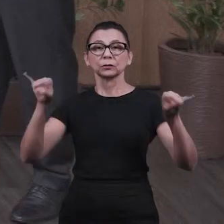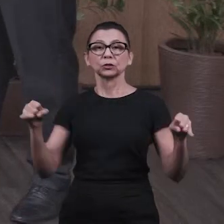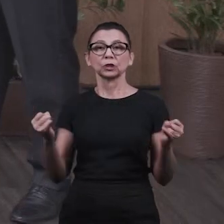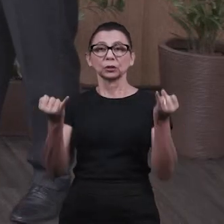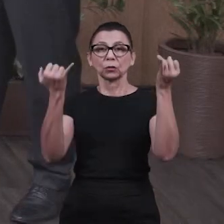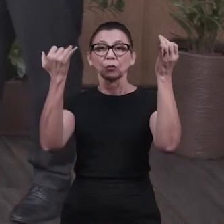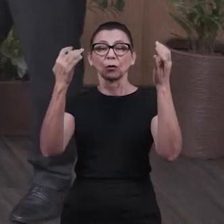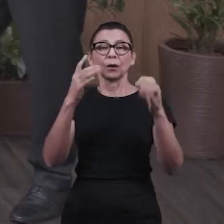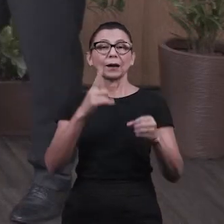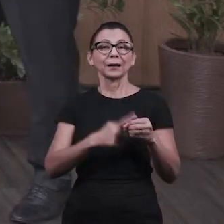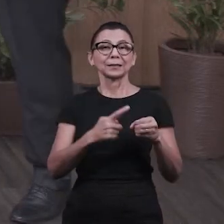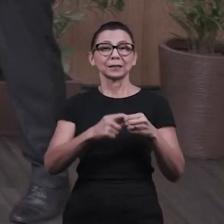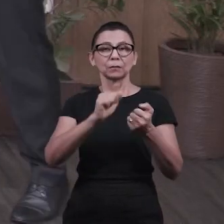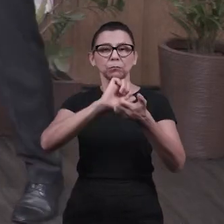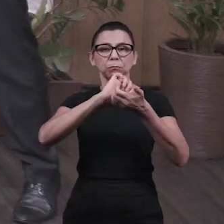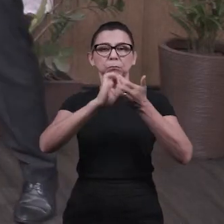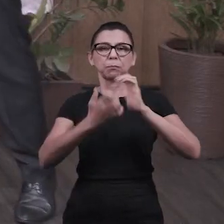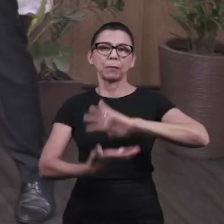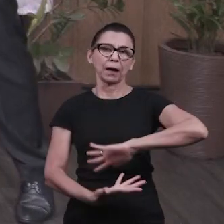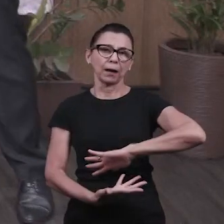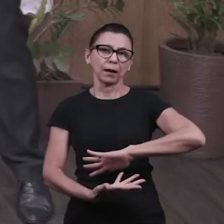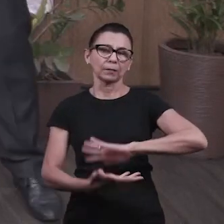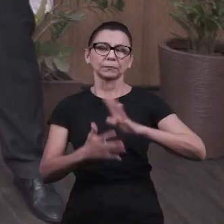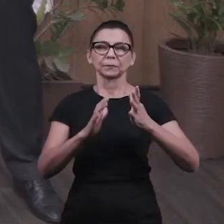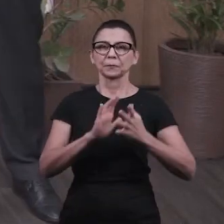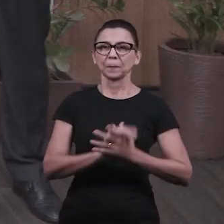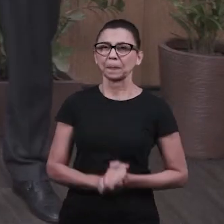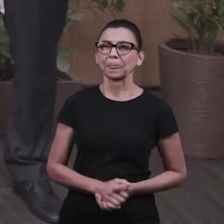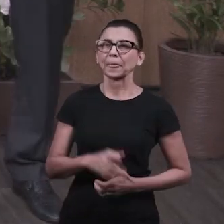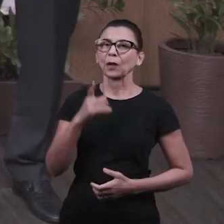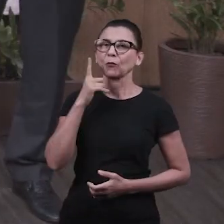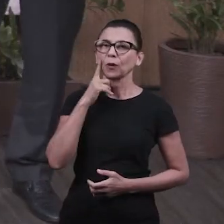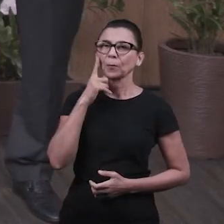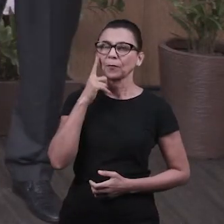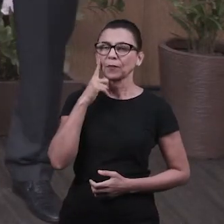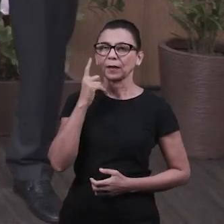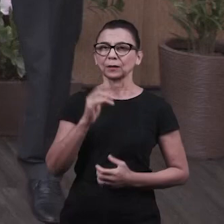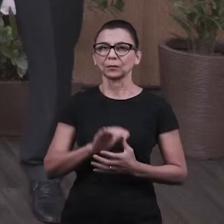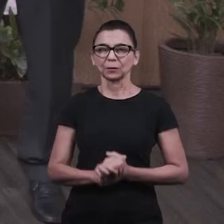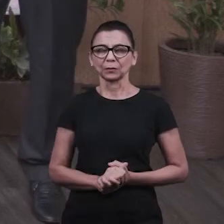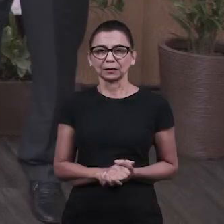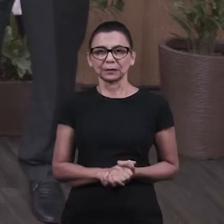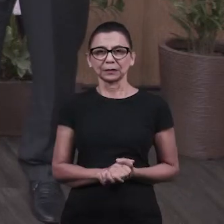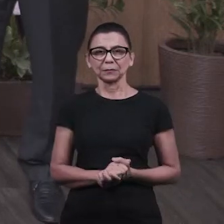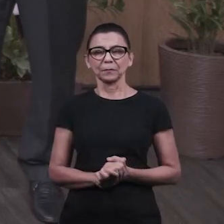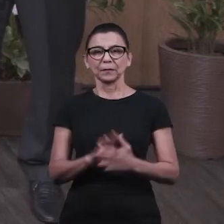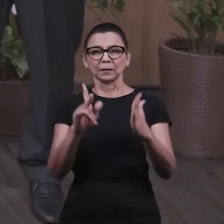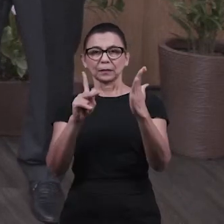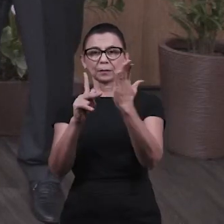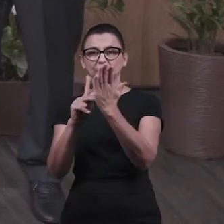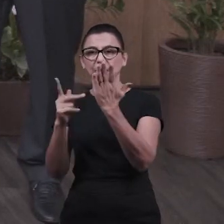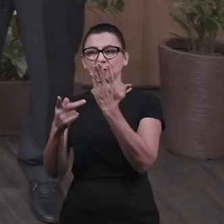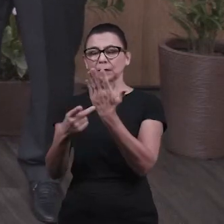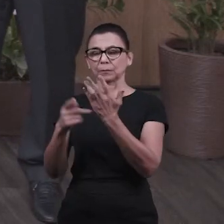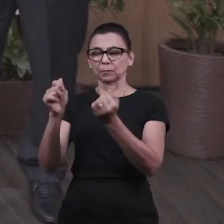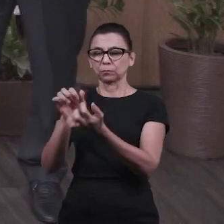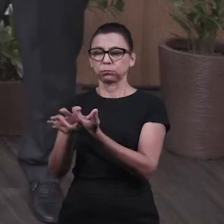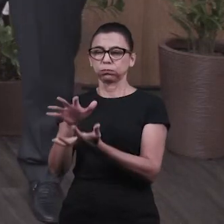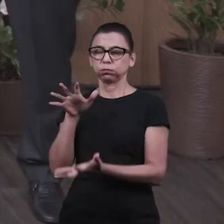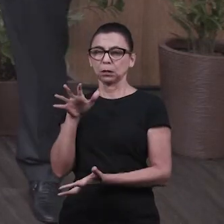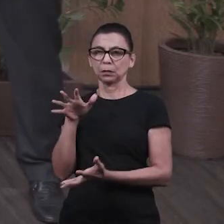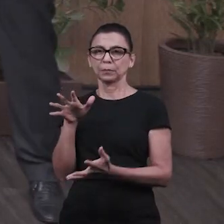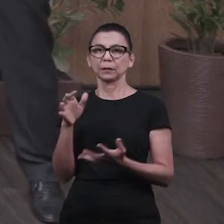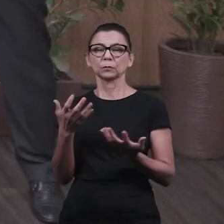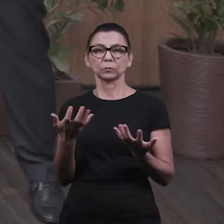trajectoire et la parabole du ferment. Pourquoi? Parce que le Seigneur, il a dirigé, Dieu